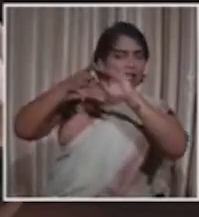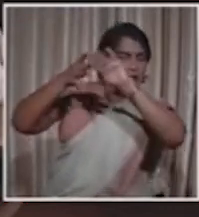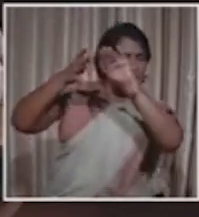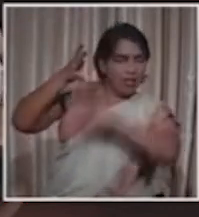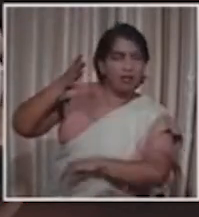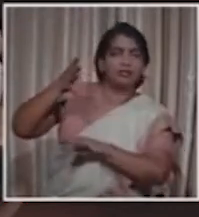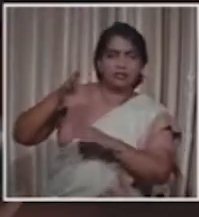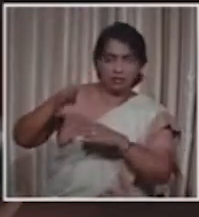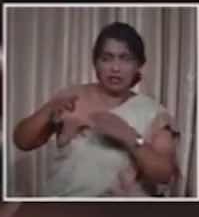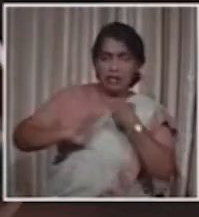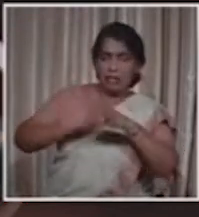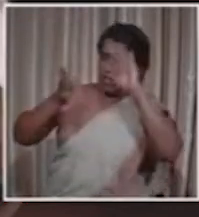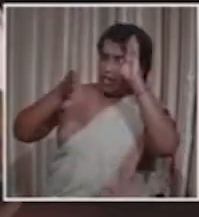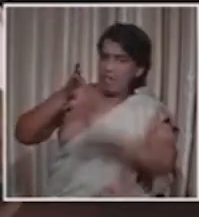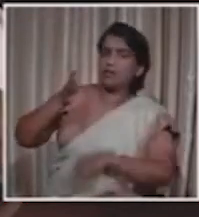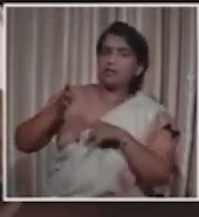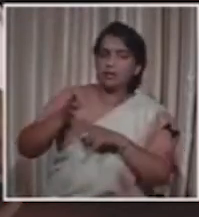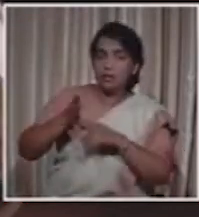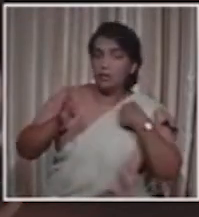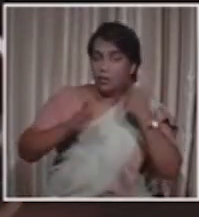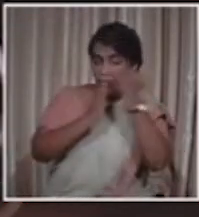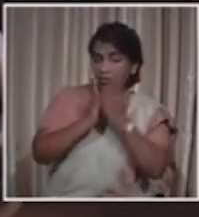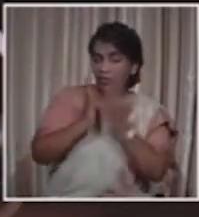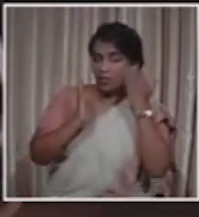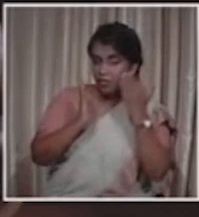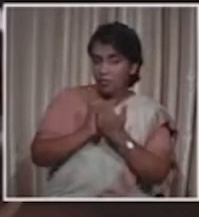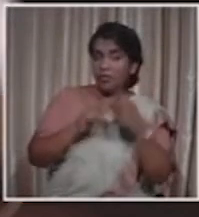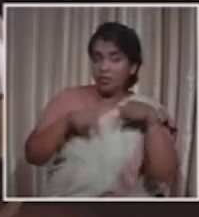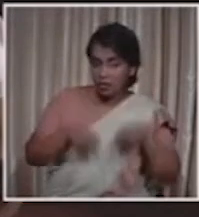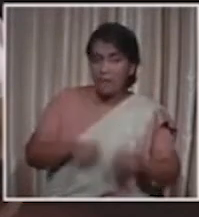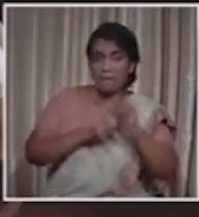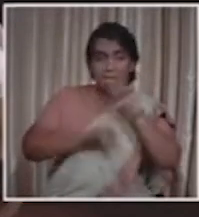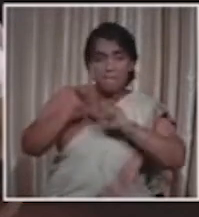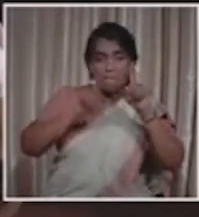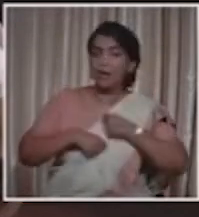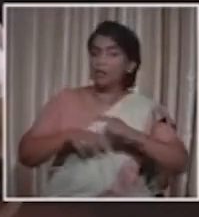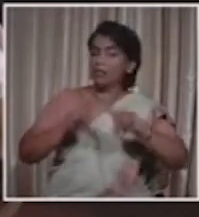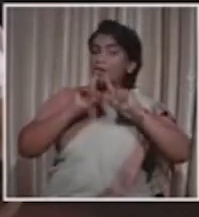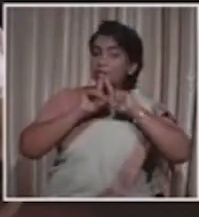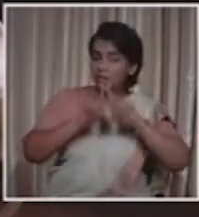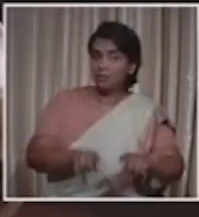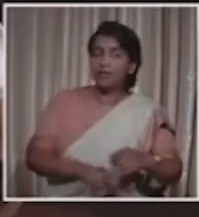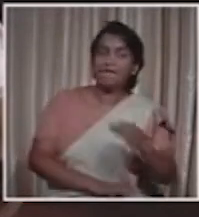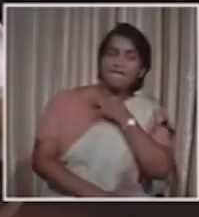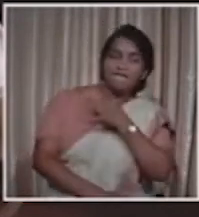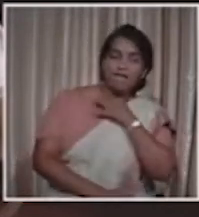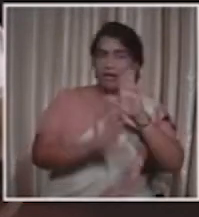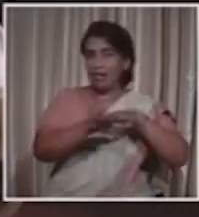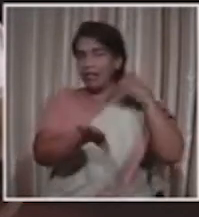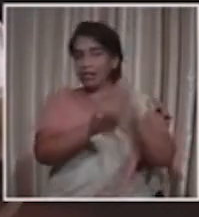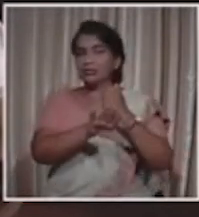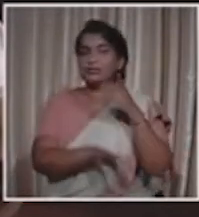බස්සනකොට ඒ කරුණු කාරණා මේ සභාවේ අපි ඉදිරිපත් කරනකොට විහිළු තහළු කරපු